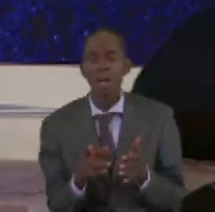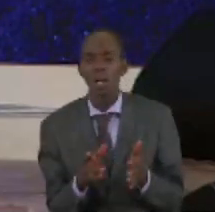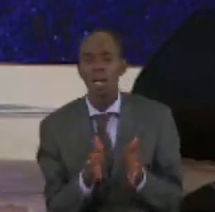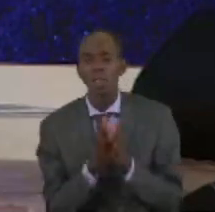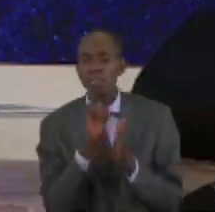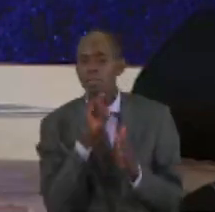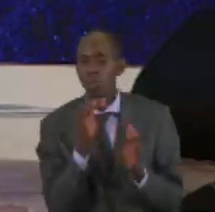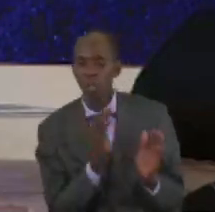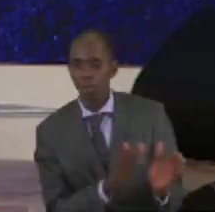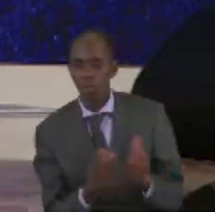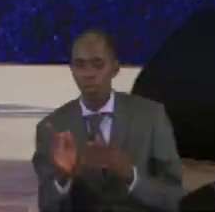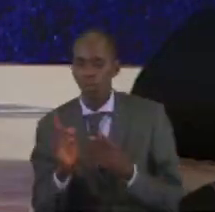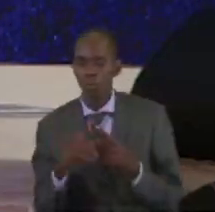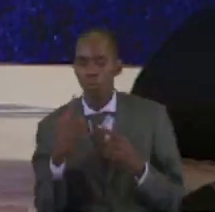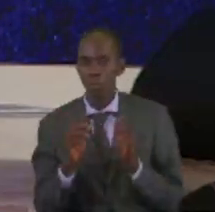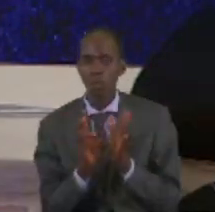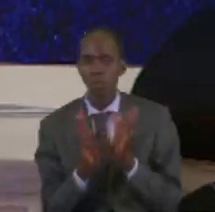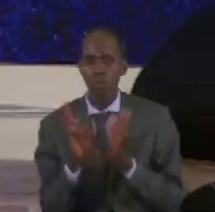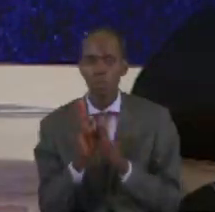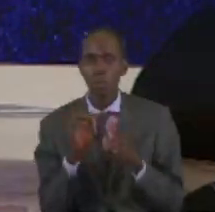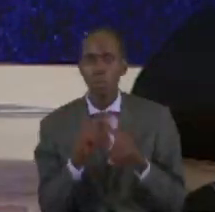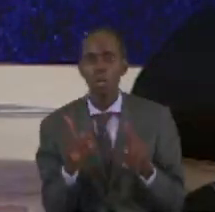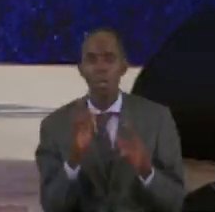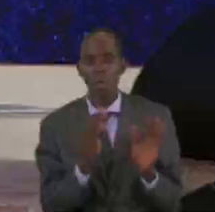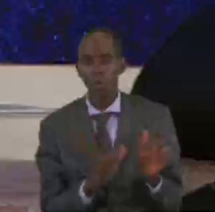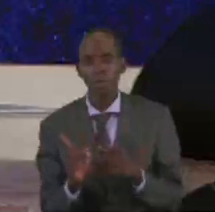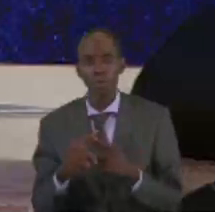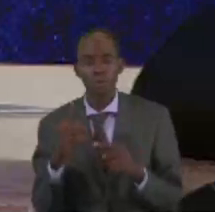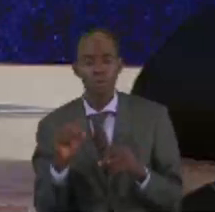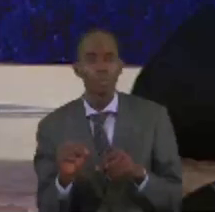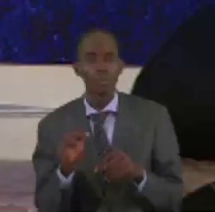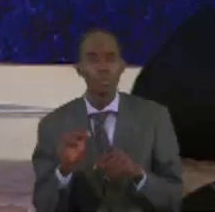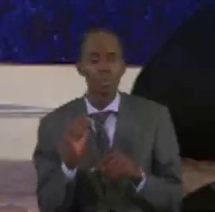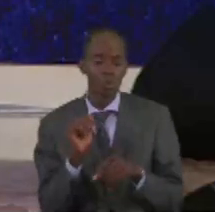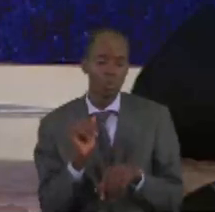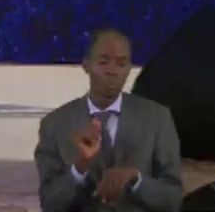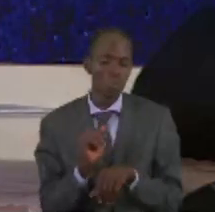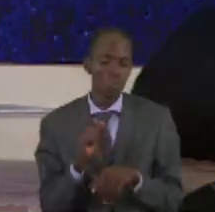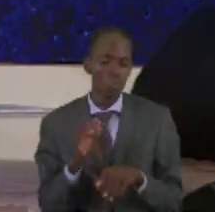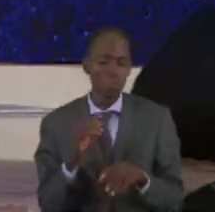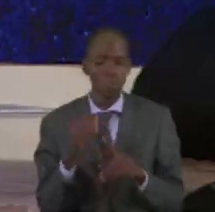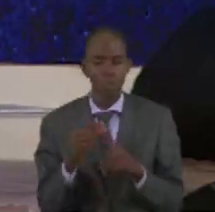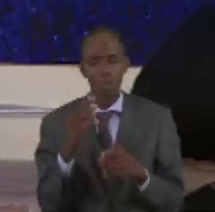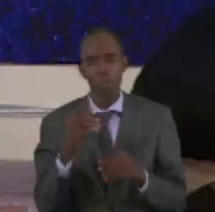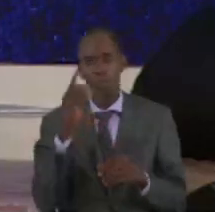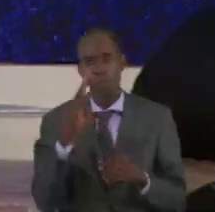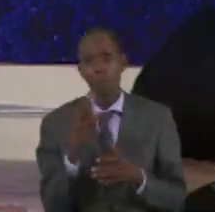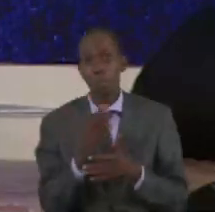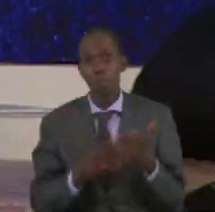demandent n'est pas selon la volonté, n'est pas selon la parole de Dieu. Certains